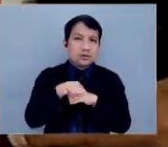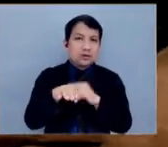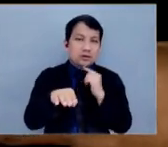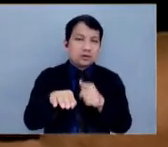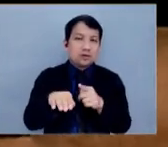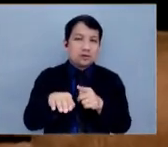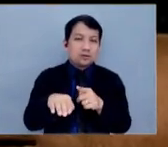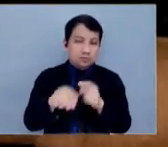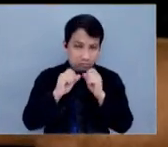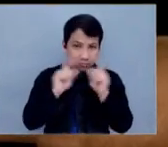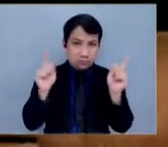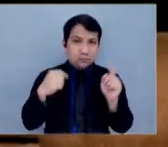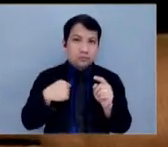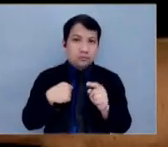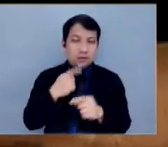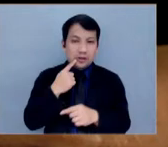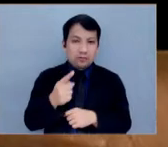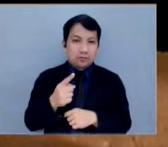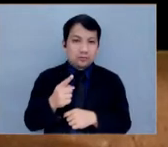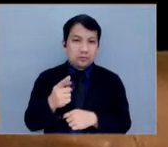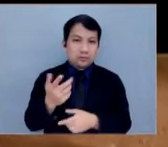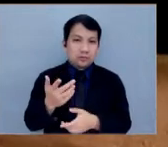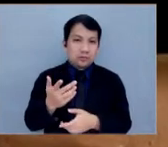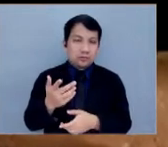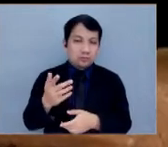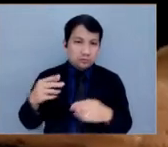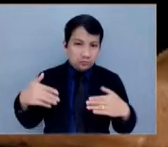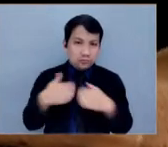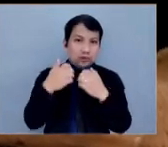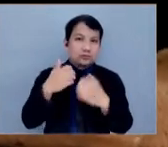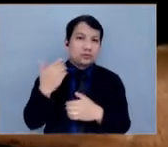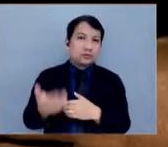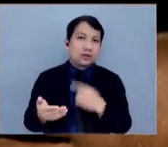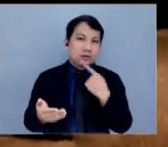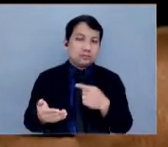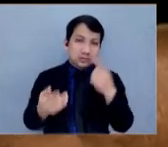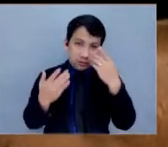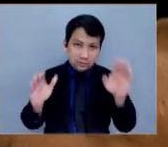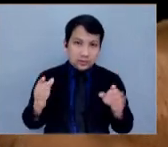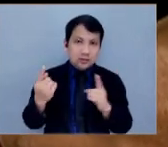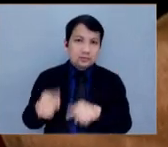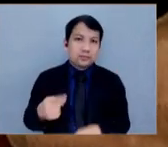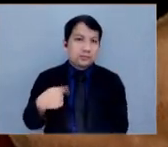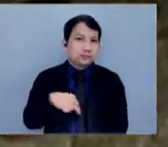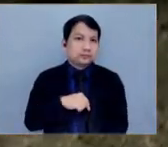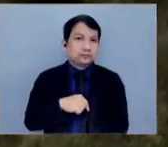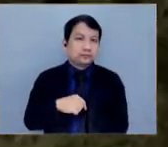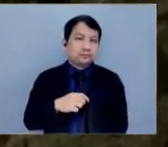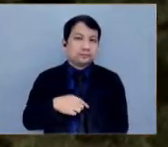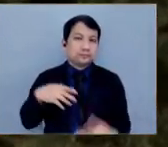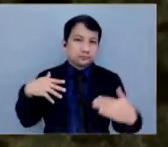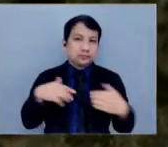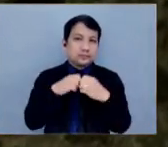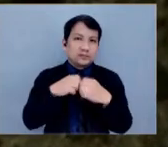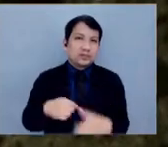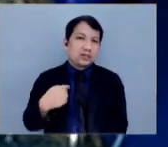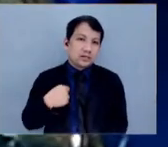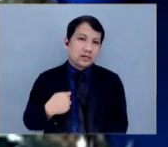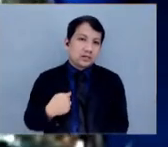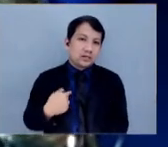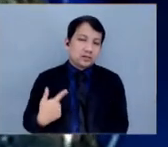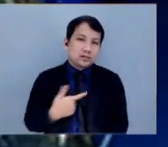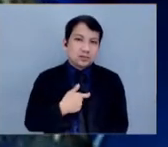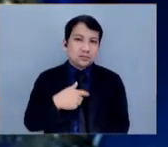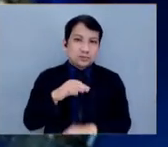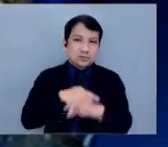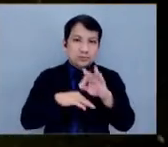ako, biglang lumagapak sa... Hindi ko na po alam nangyari, biglang binangga ko yun. Sugatan sa paa at